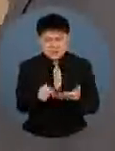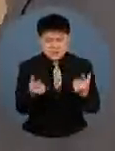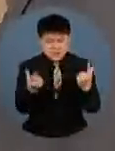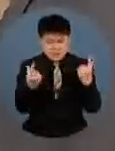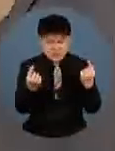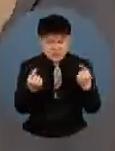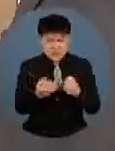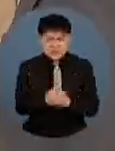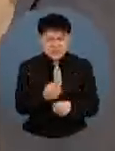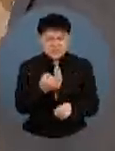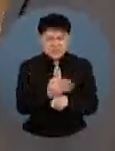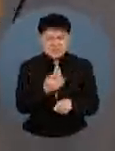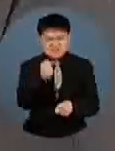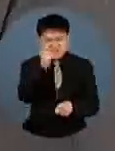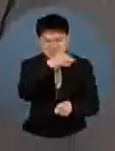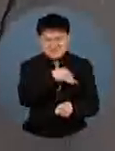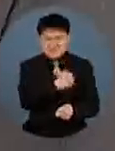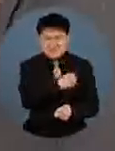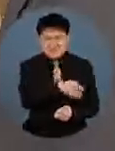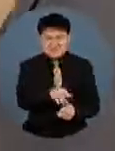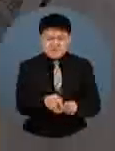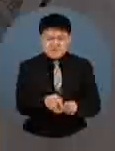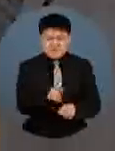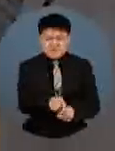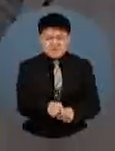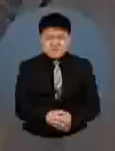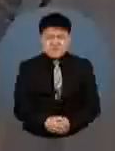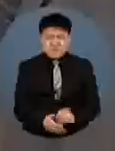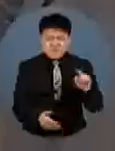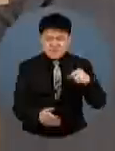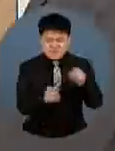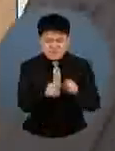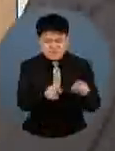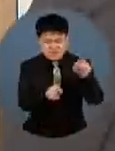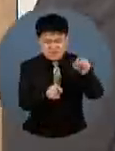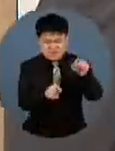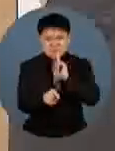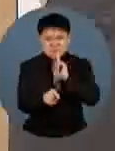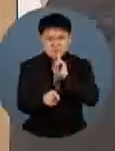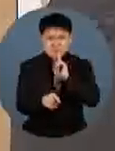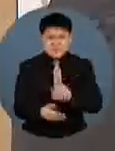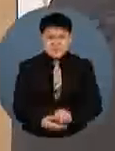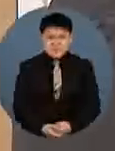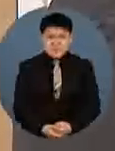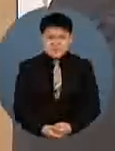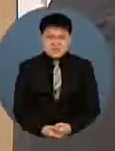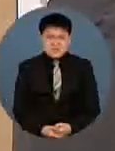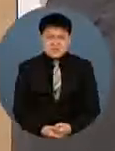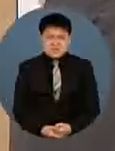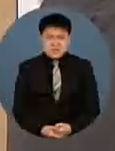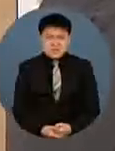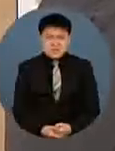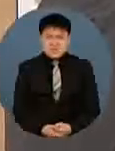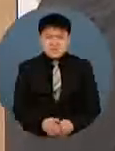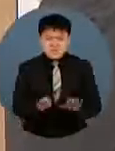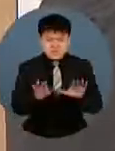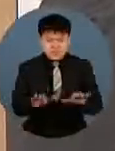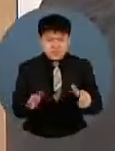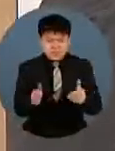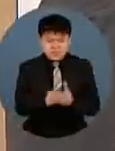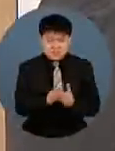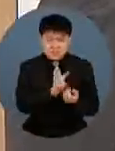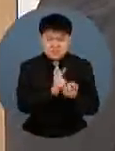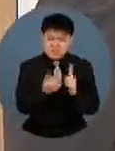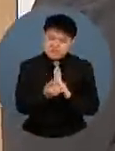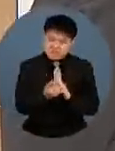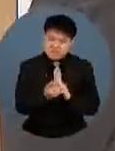들어가니까 지금 그 정도는 할 수 없을 것 같습니다. 그리고 날일자 날일자가 초반 일단락 됐는데 여기까지는 뭐 서로